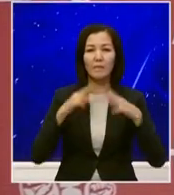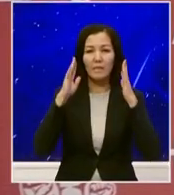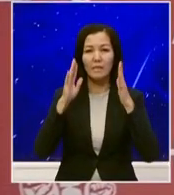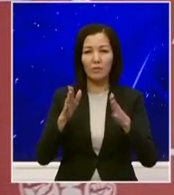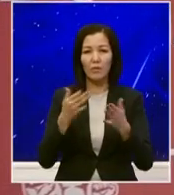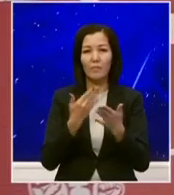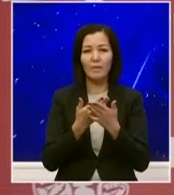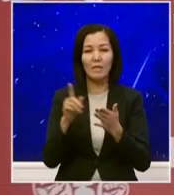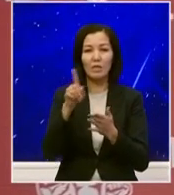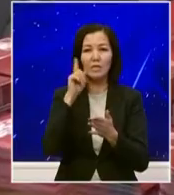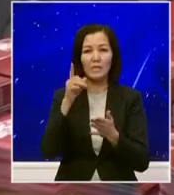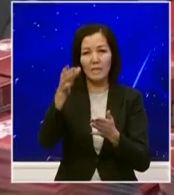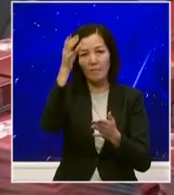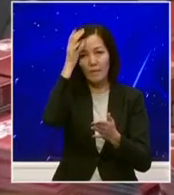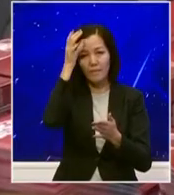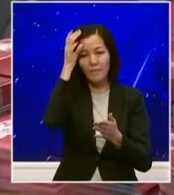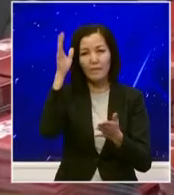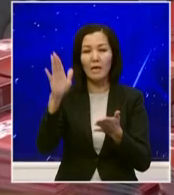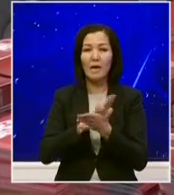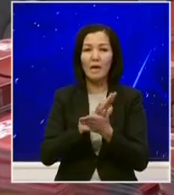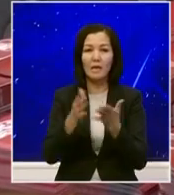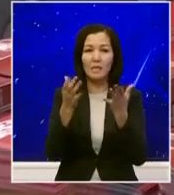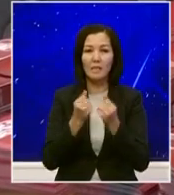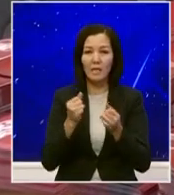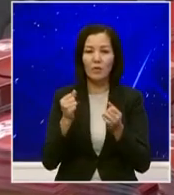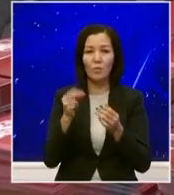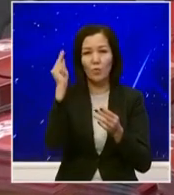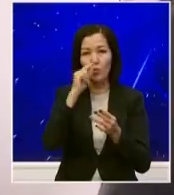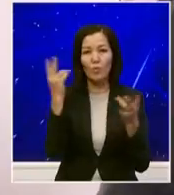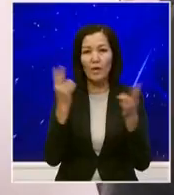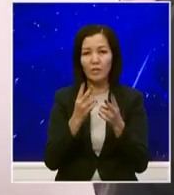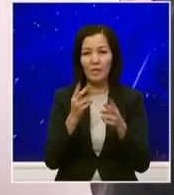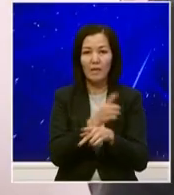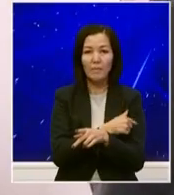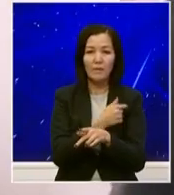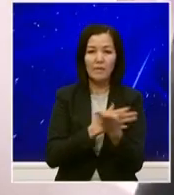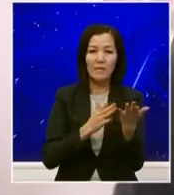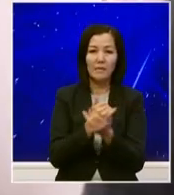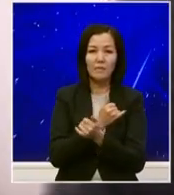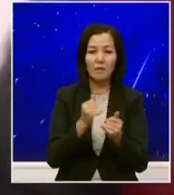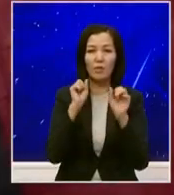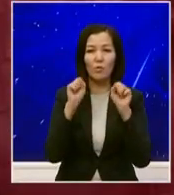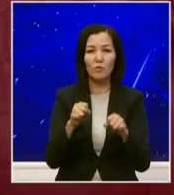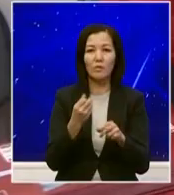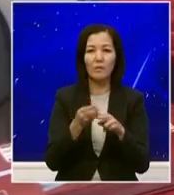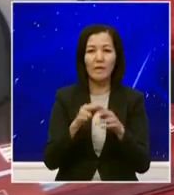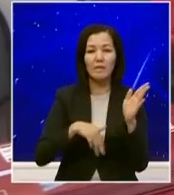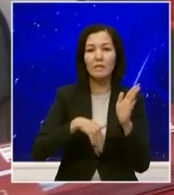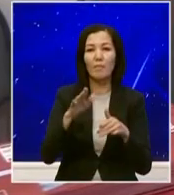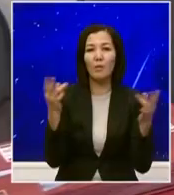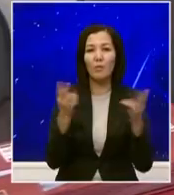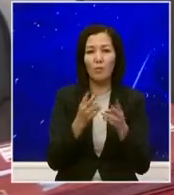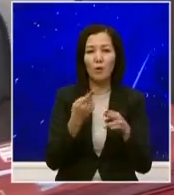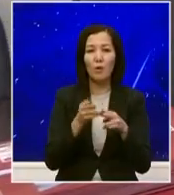баса назар аударып отыр. Мәселен, жастар білімді ақысыз, яғни тегін алу қажет. Ал медицина қызметі қол жетімді әрі сапалы